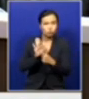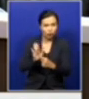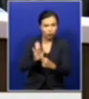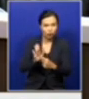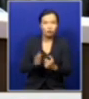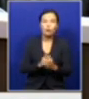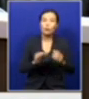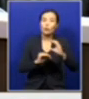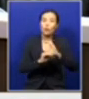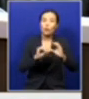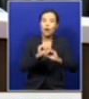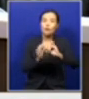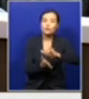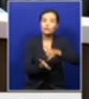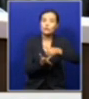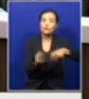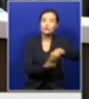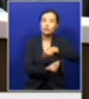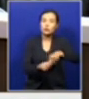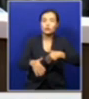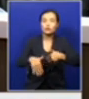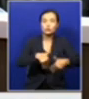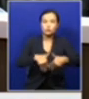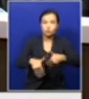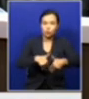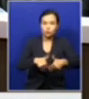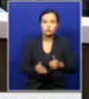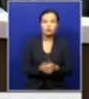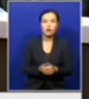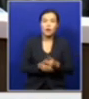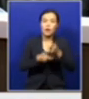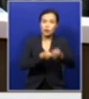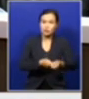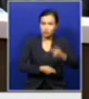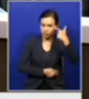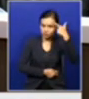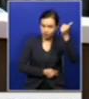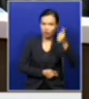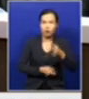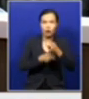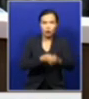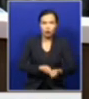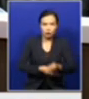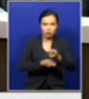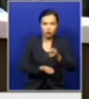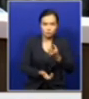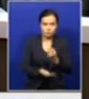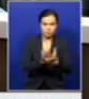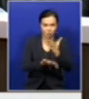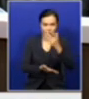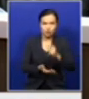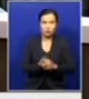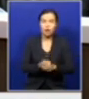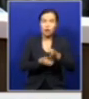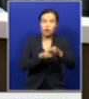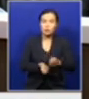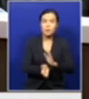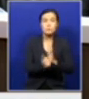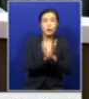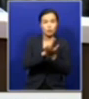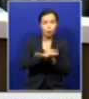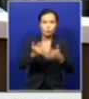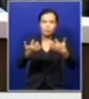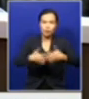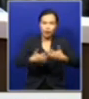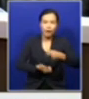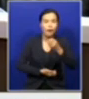ครงการฟื้นฟูเศรษฐกิจท้องถิ่นและชุมชนเกษตรอัจฉริยะเกษตรมูลค่าสูงเกษตรแปรรูปอุตสาหกรรมอาห